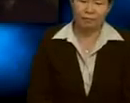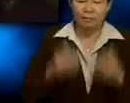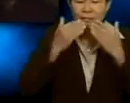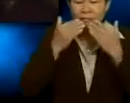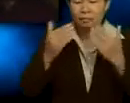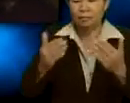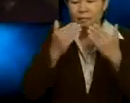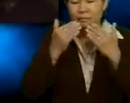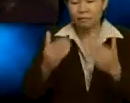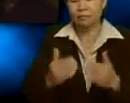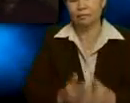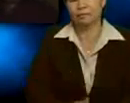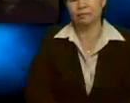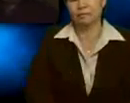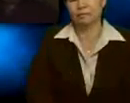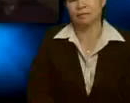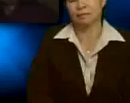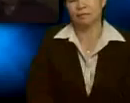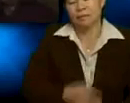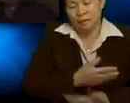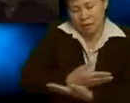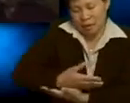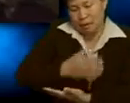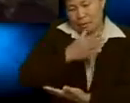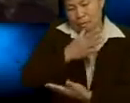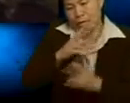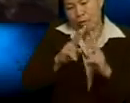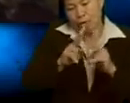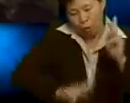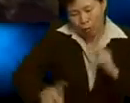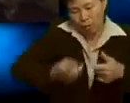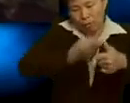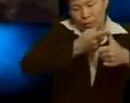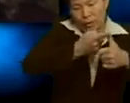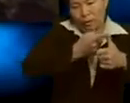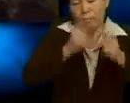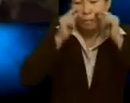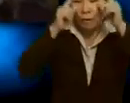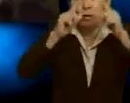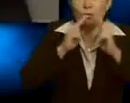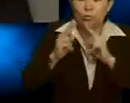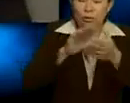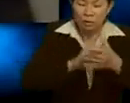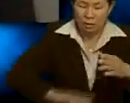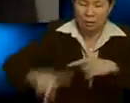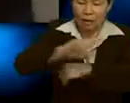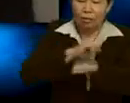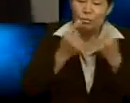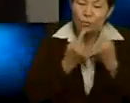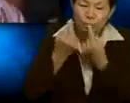Terima kasih. Wah, anak Mama orang yang pertama bangun ucap Mama selamat hari jadi.